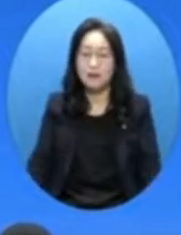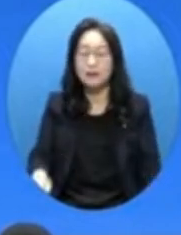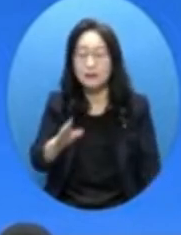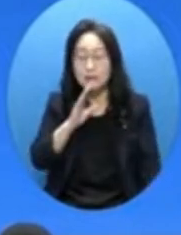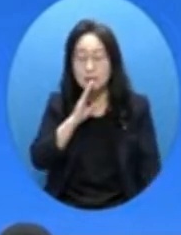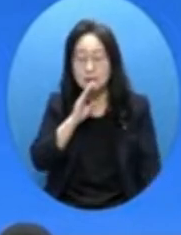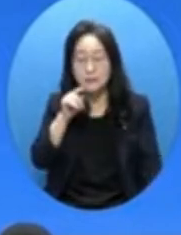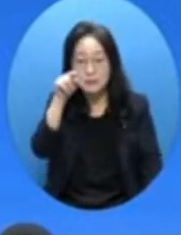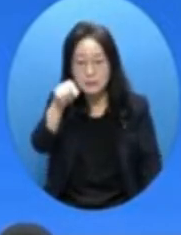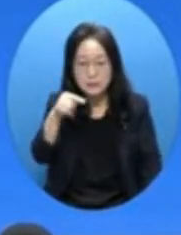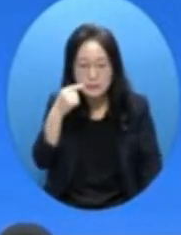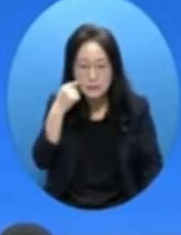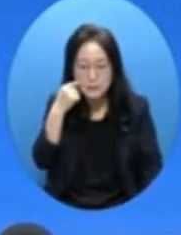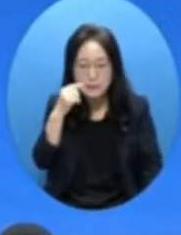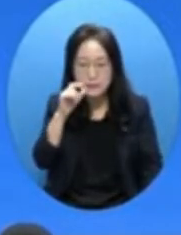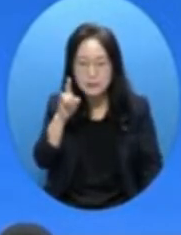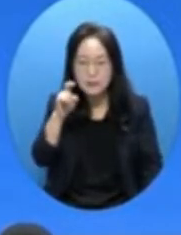정말